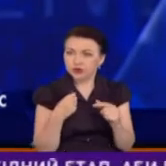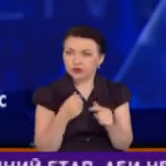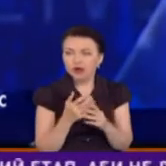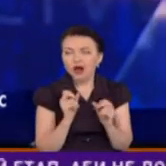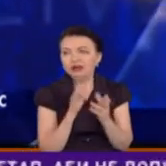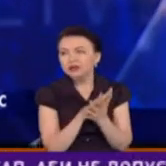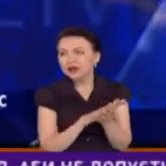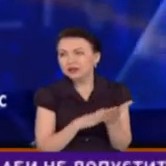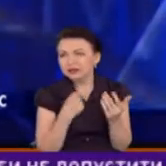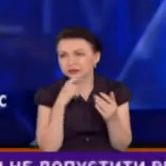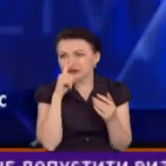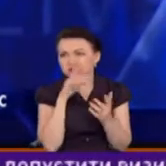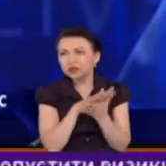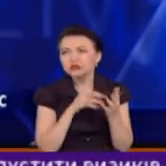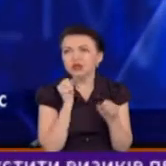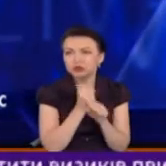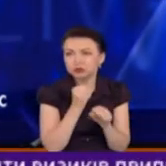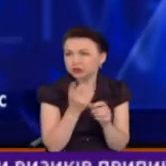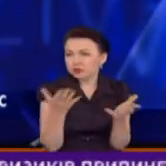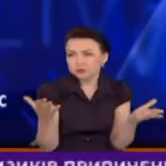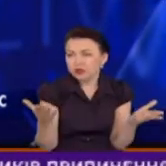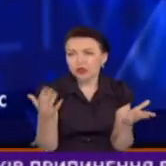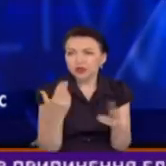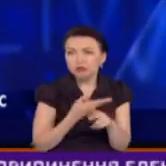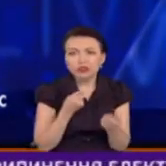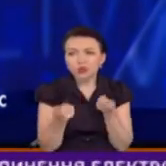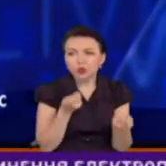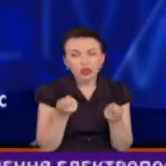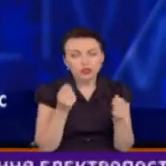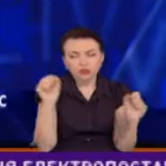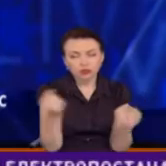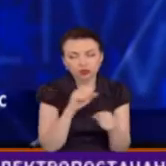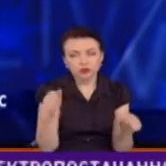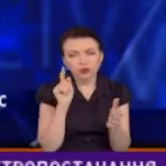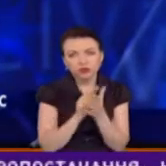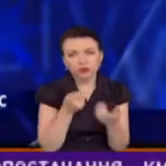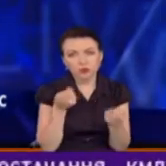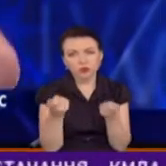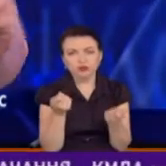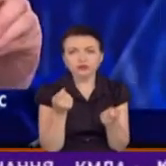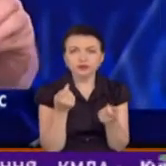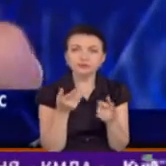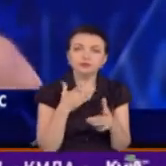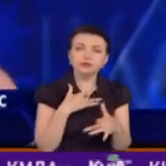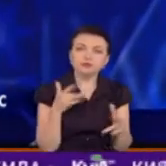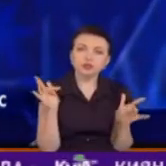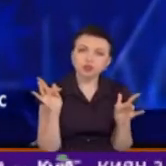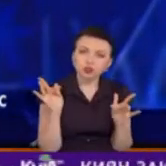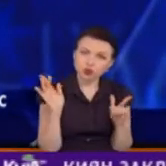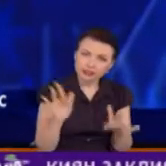не розумію. Бо будь-який ринок без регулятора неможливий. Інша річ, яка там? Жорстке